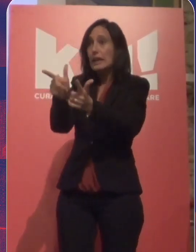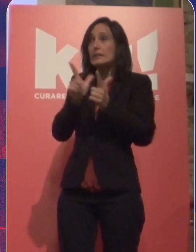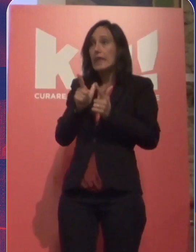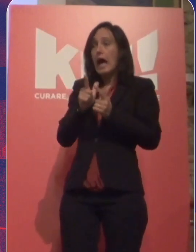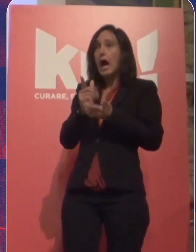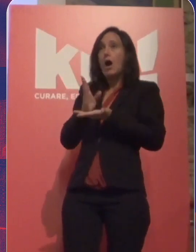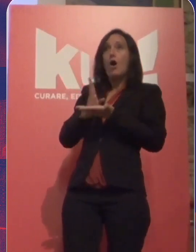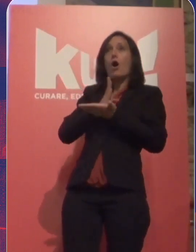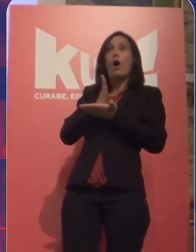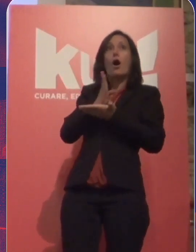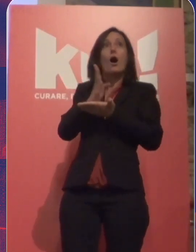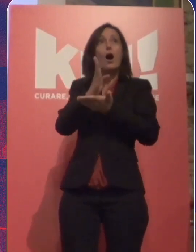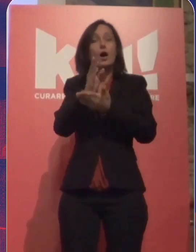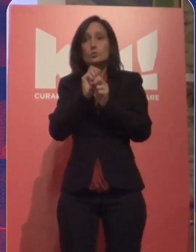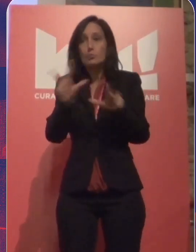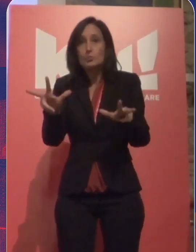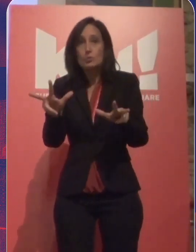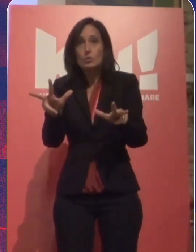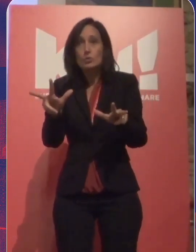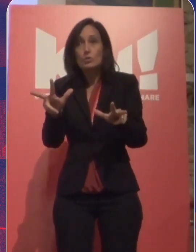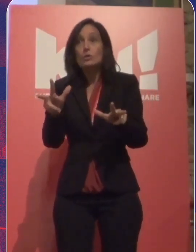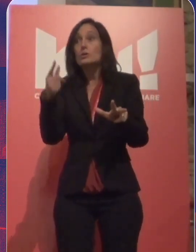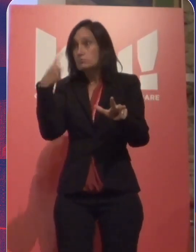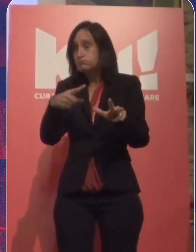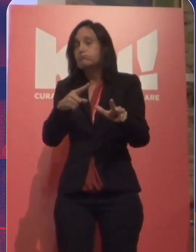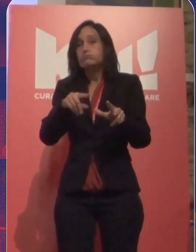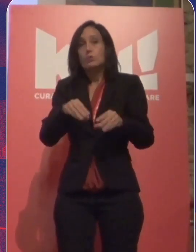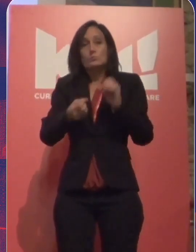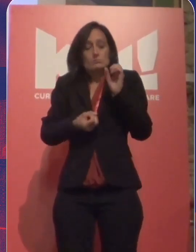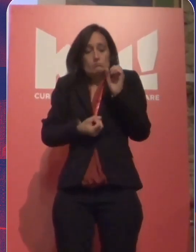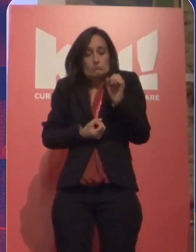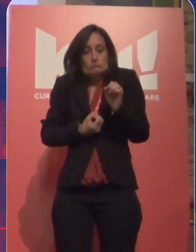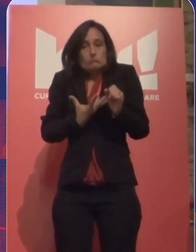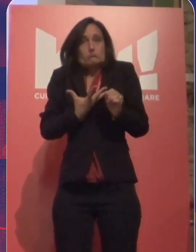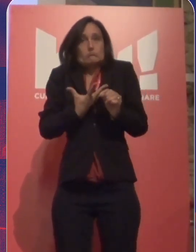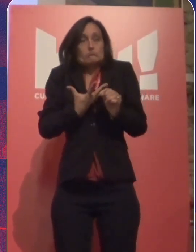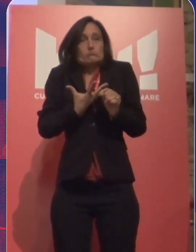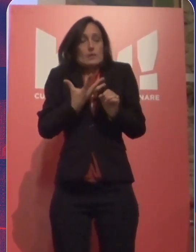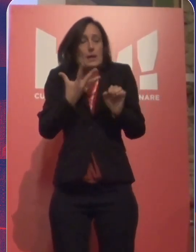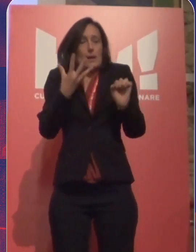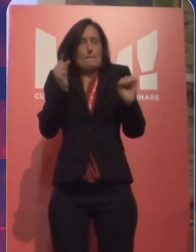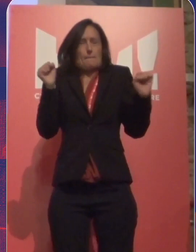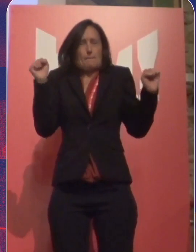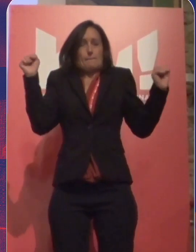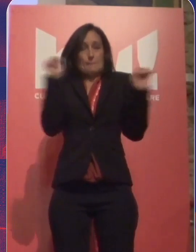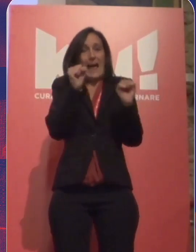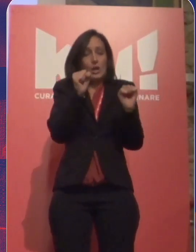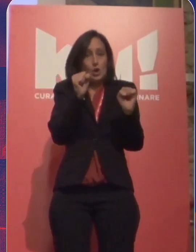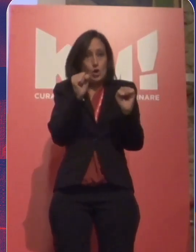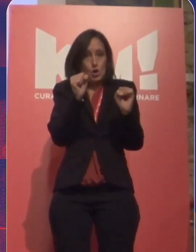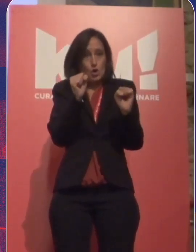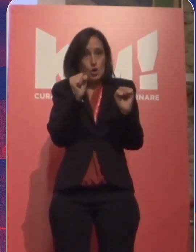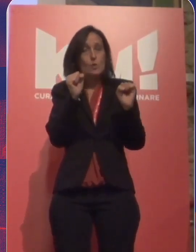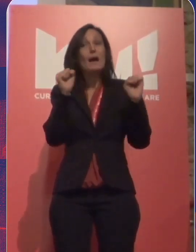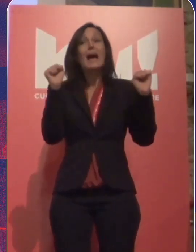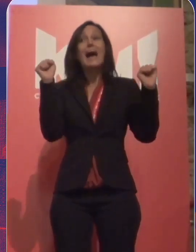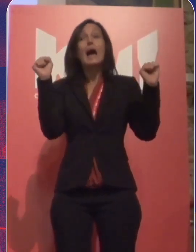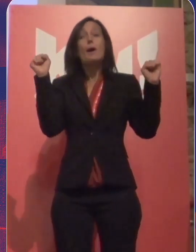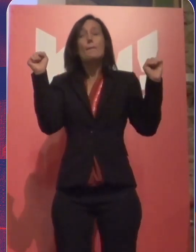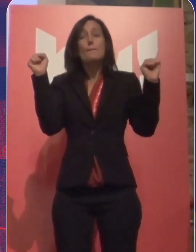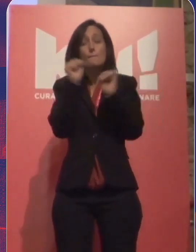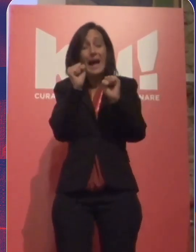l'emergenza del panico che è tra l'altro esperienza dell'angoscia il panico è un'esperienza